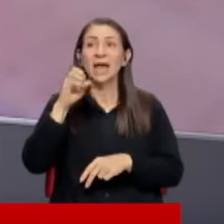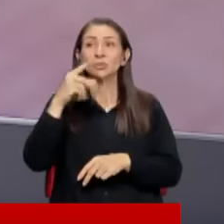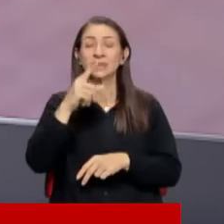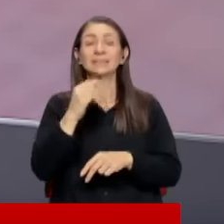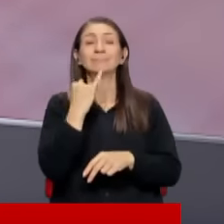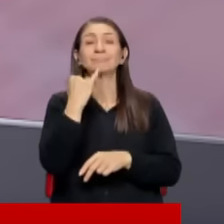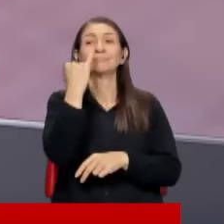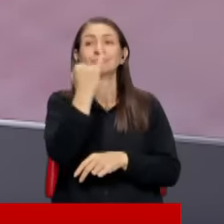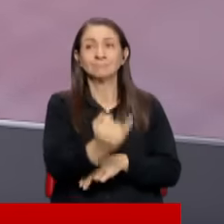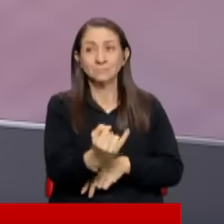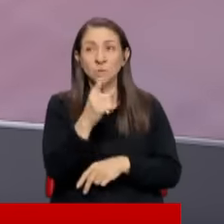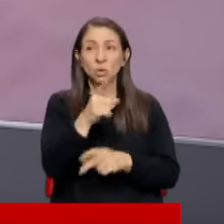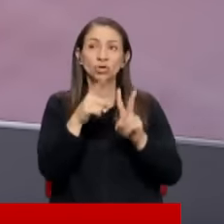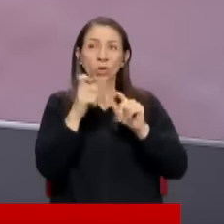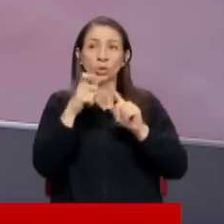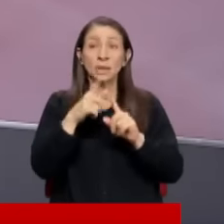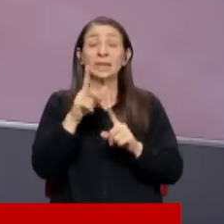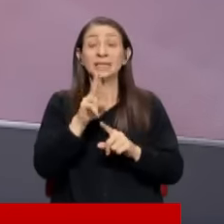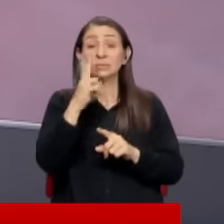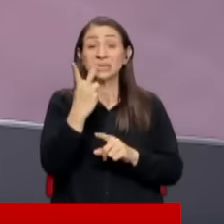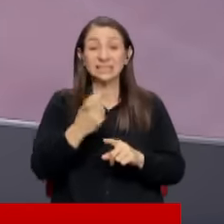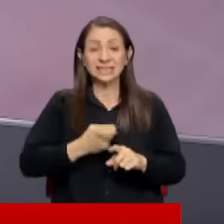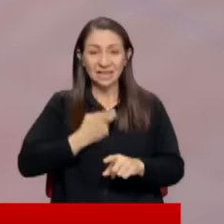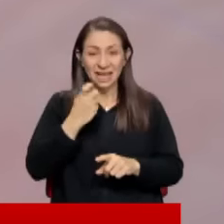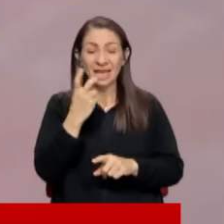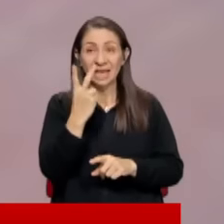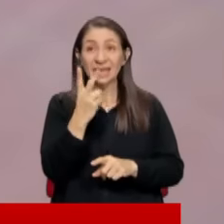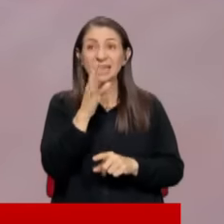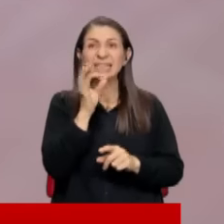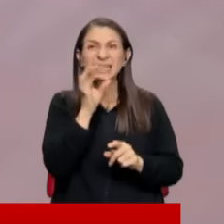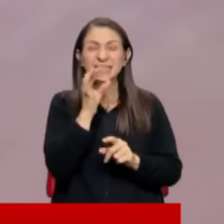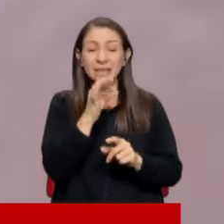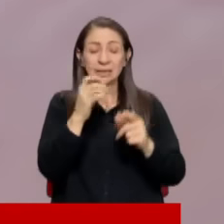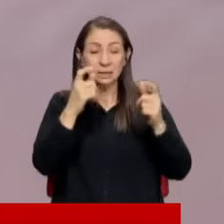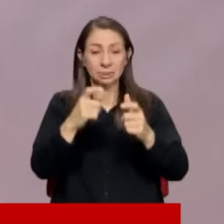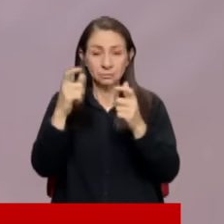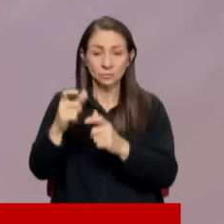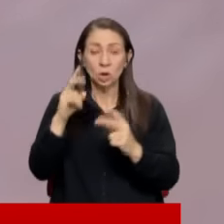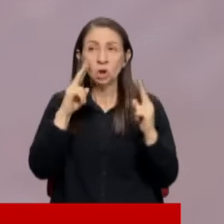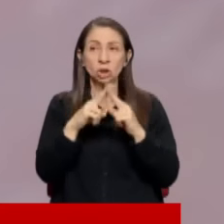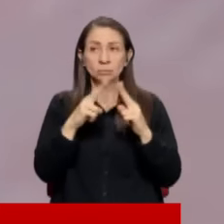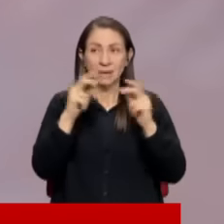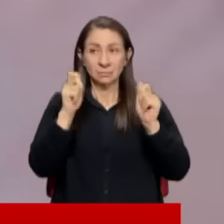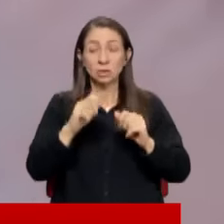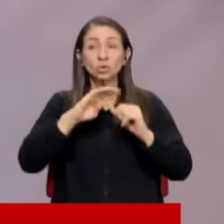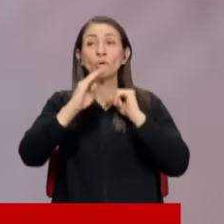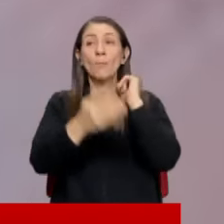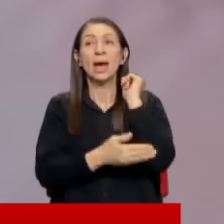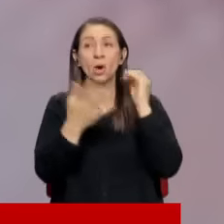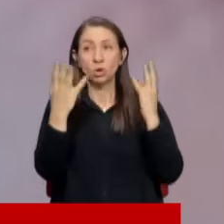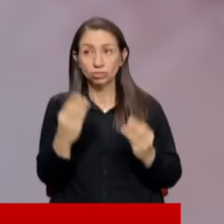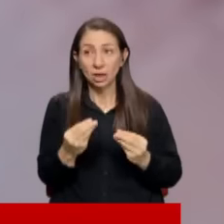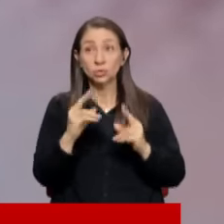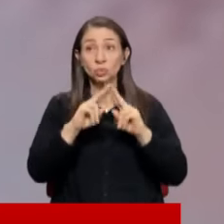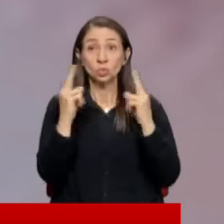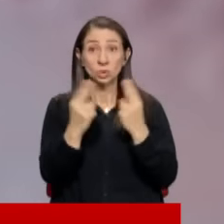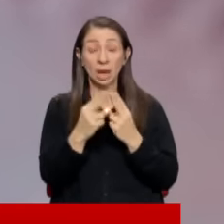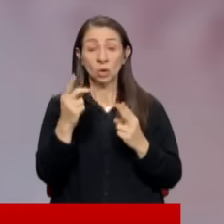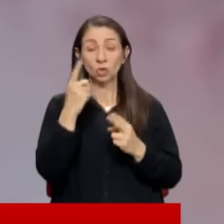gerçekleştirdiği seyahat ve onun notları. Cumhurbaşkanı 72 saatte iki kritik rotada görüşmeler gerçekleştirecek. Dubai'de düzenlenecek olan